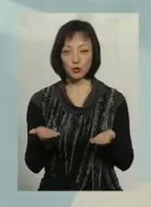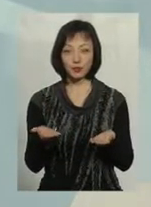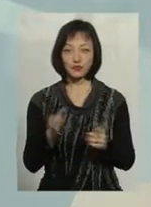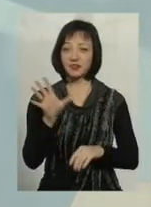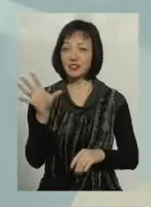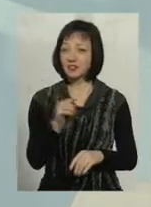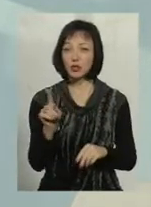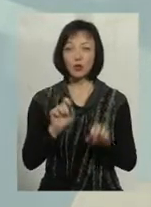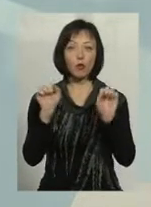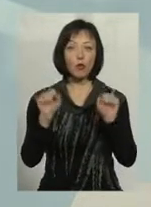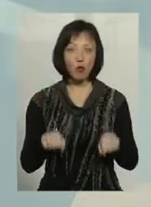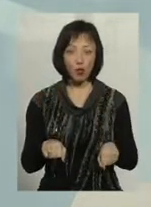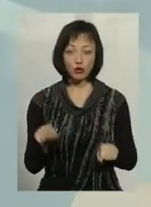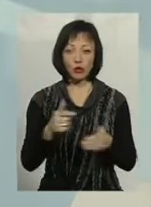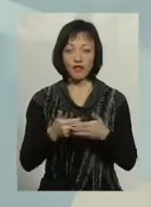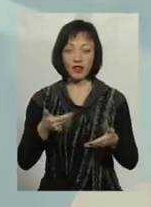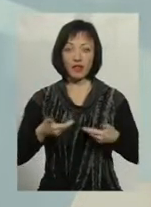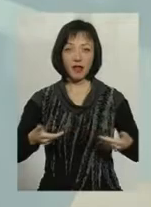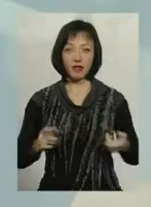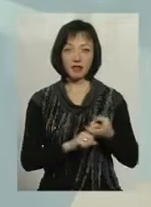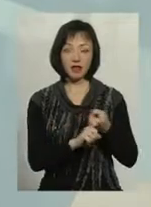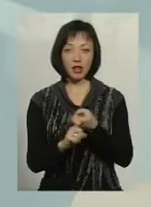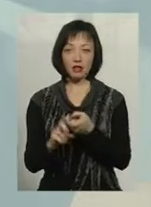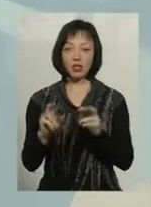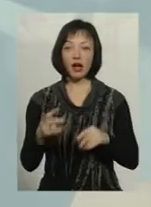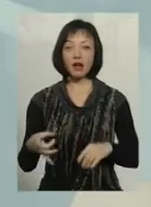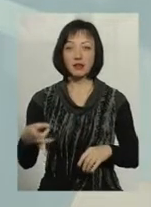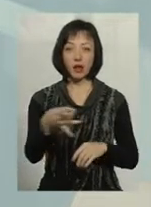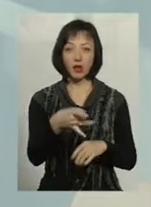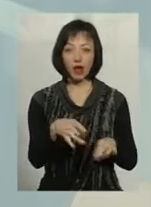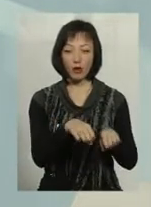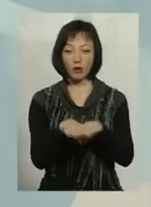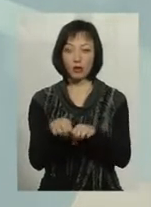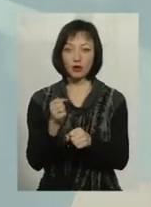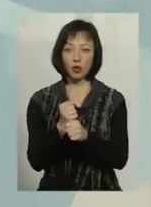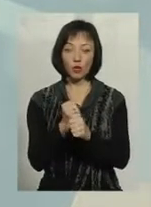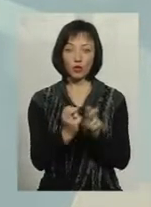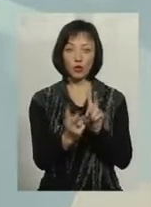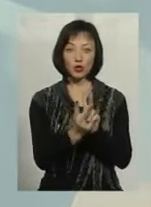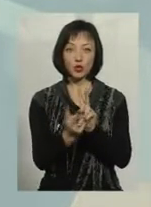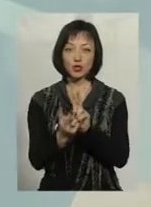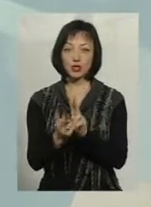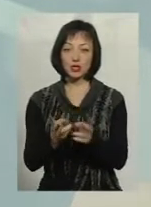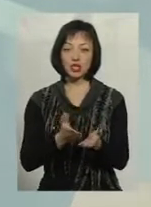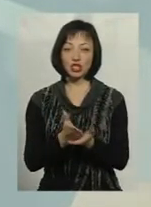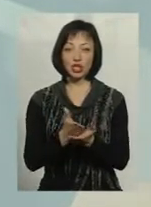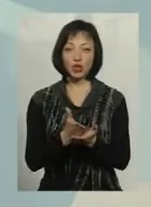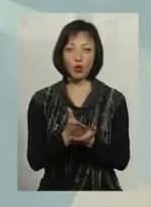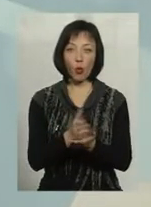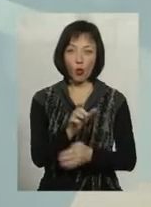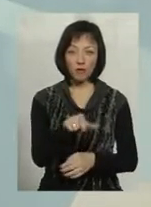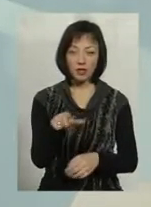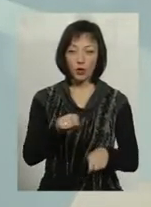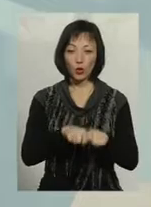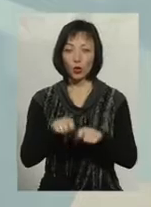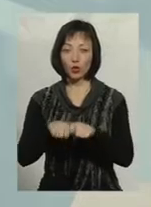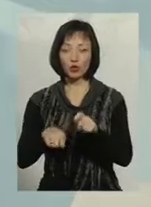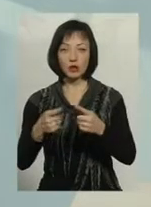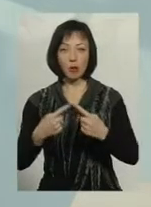тому що вже серед підприємництва малого і середнього бізнесу є вже навіть, якби, да, така назва –